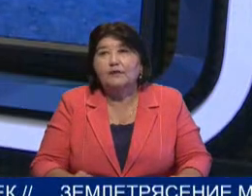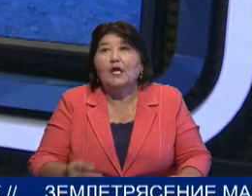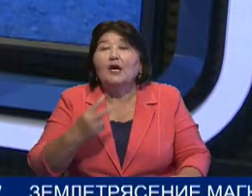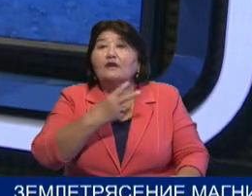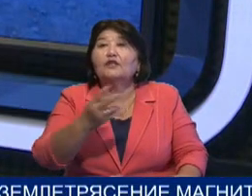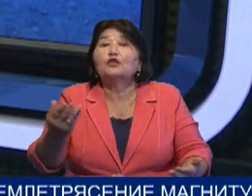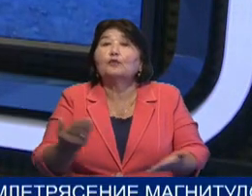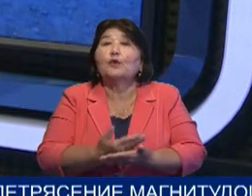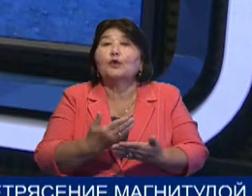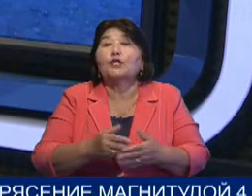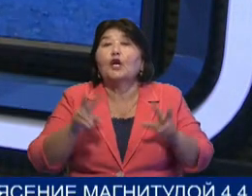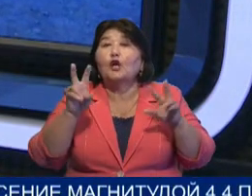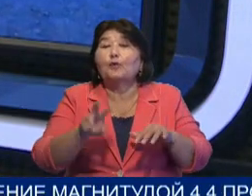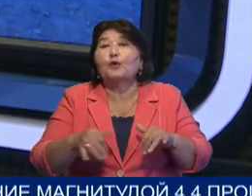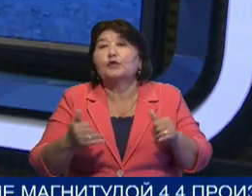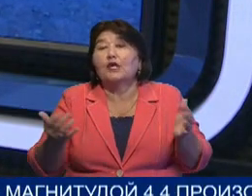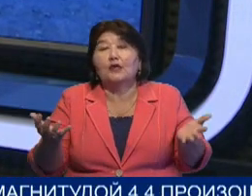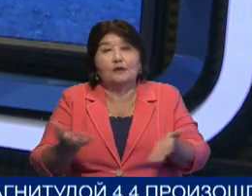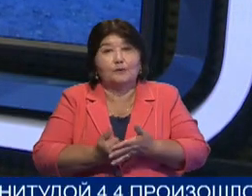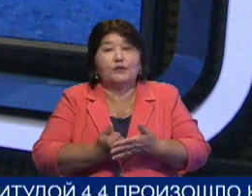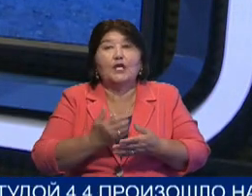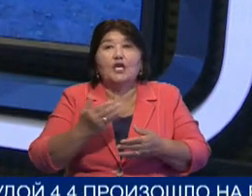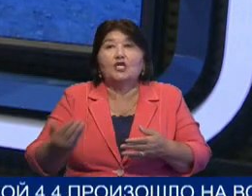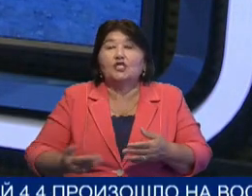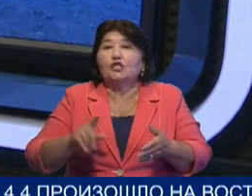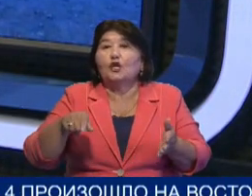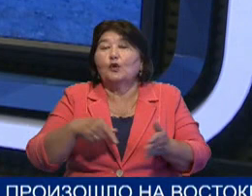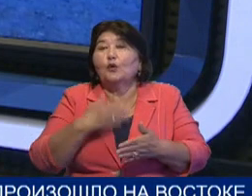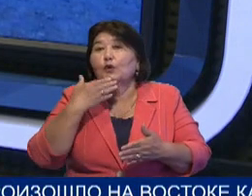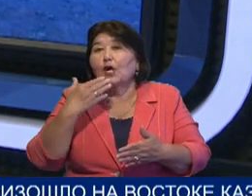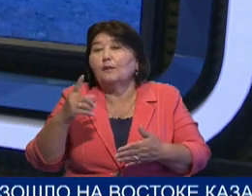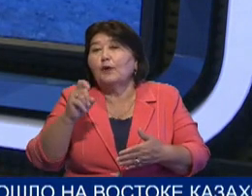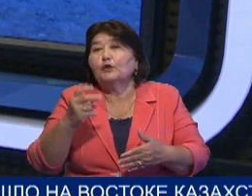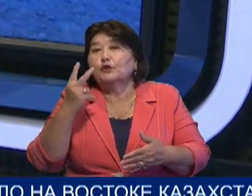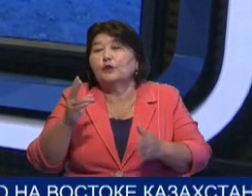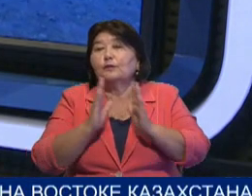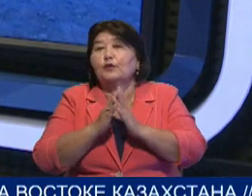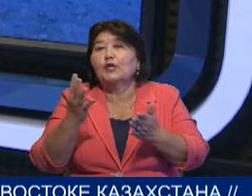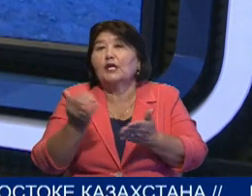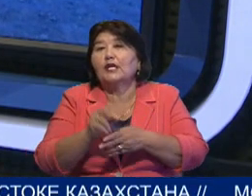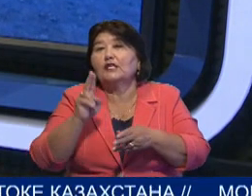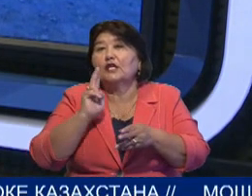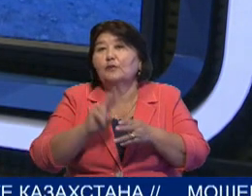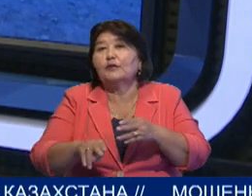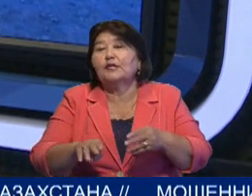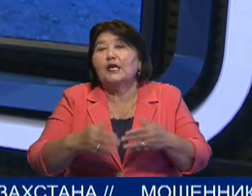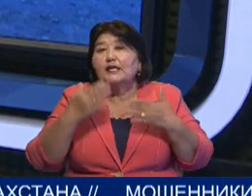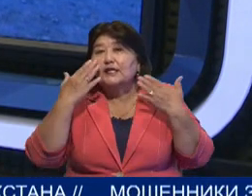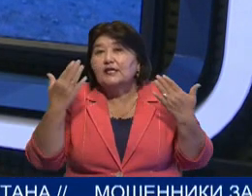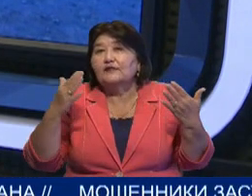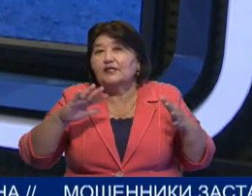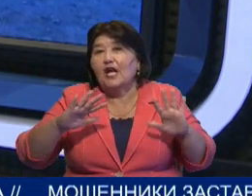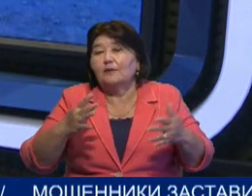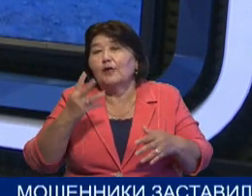Вы смотрите новости. Поиски увенчались успехом. Жительница города обратилась в 102 с просьбой найти ее пропавшую при неизвестных